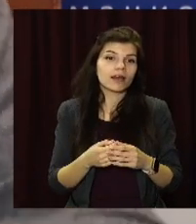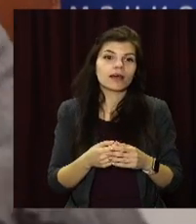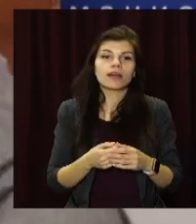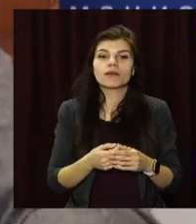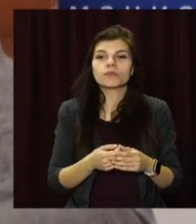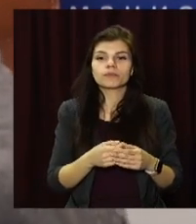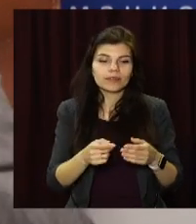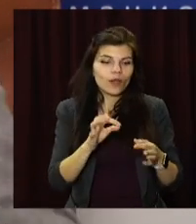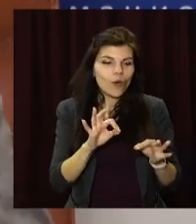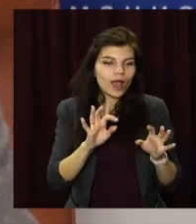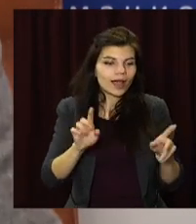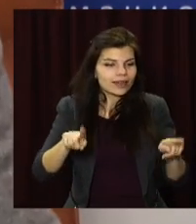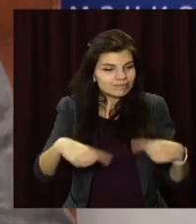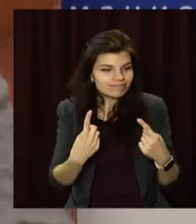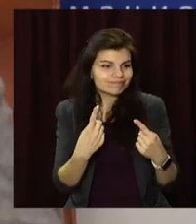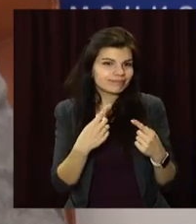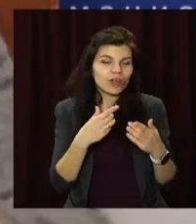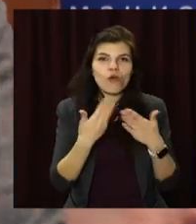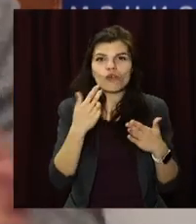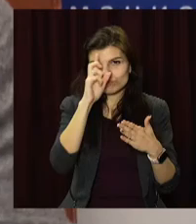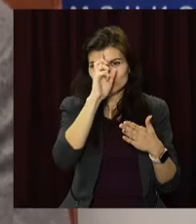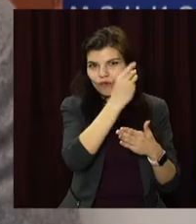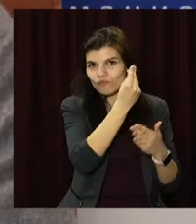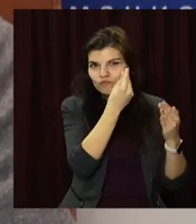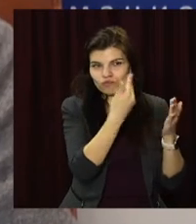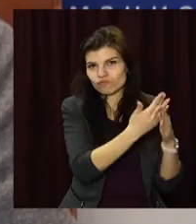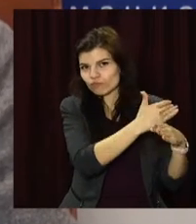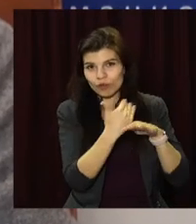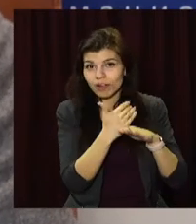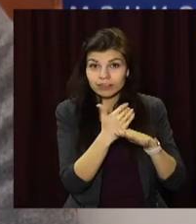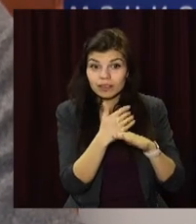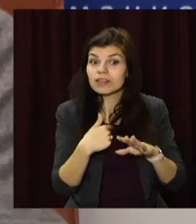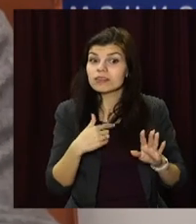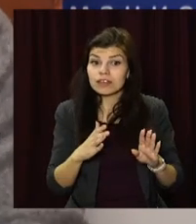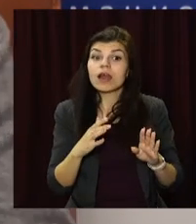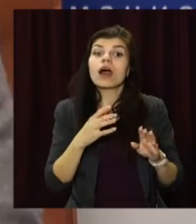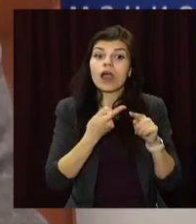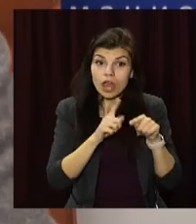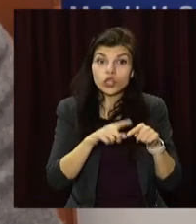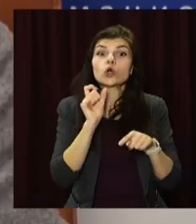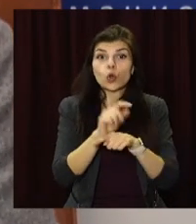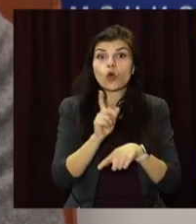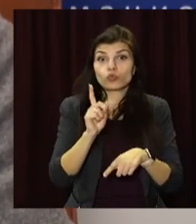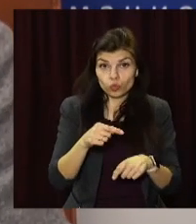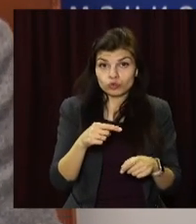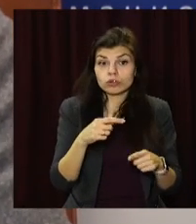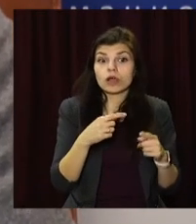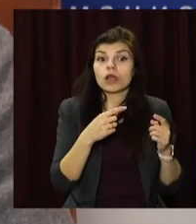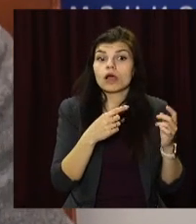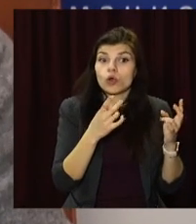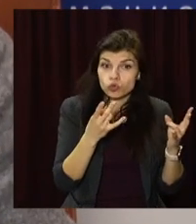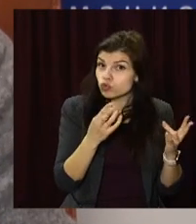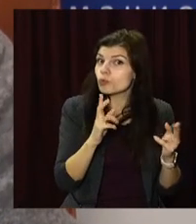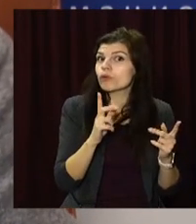исключительно по реализации там со счет там бюджетных средств каких-то там задач, да, то есть как бы такая задача тоже не такая программа не была